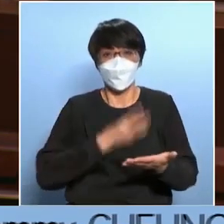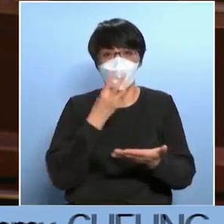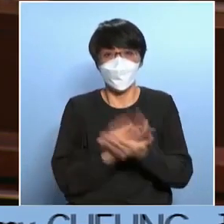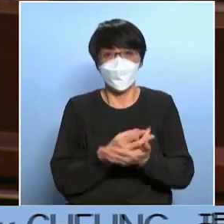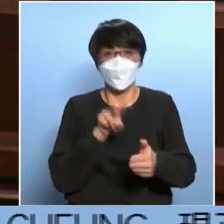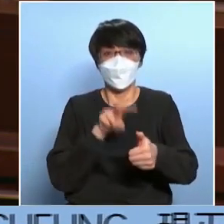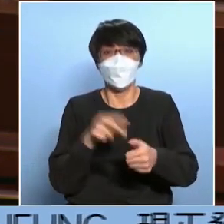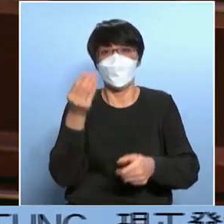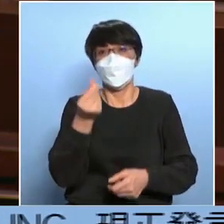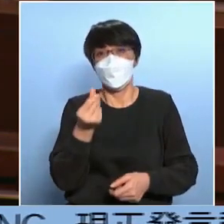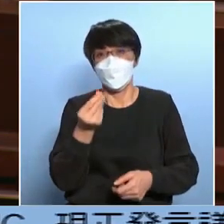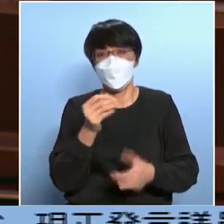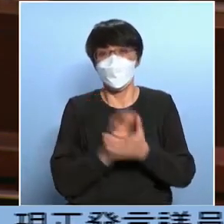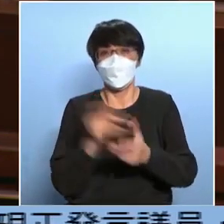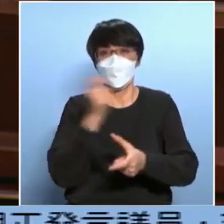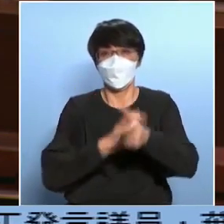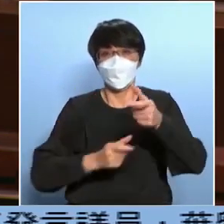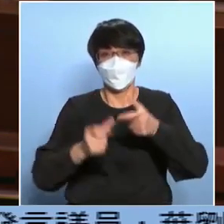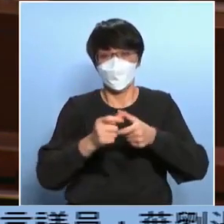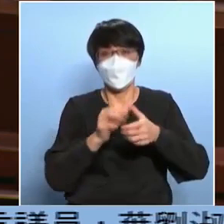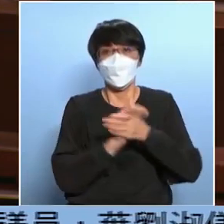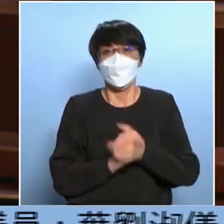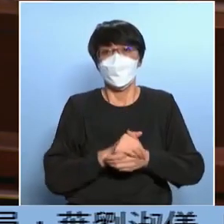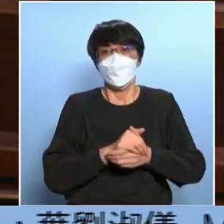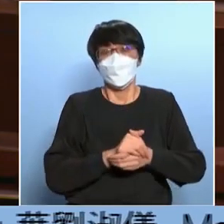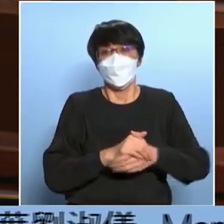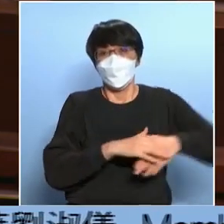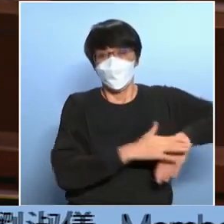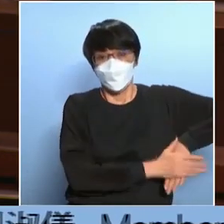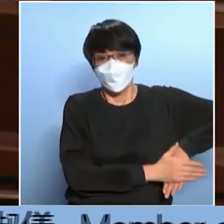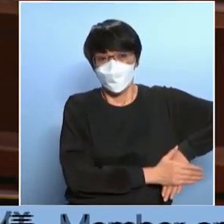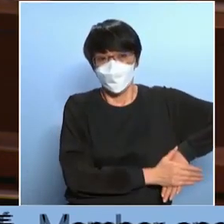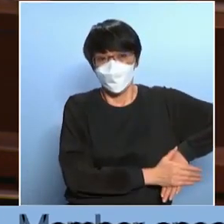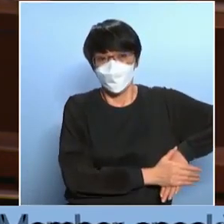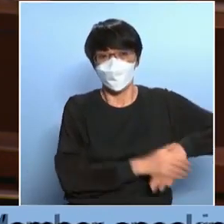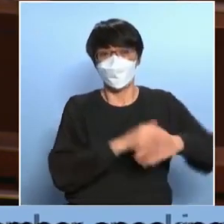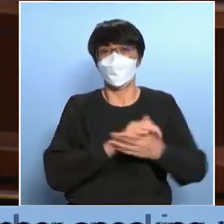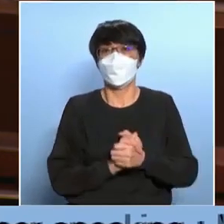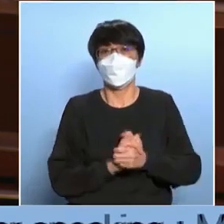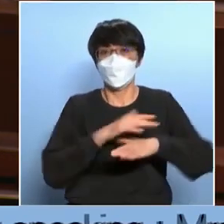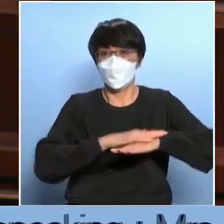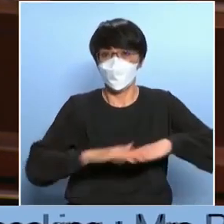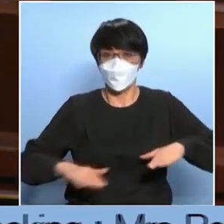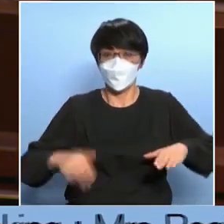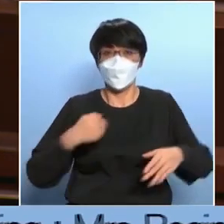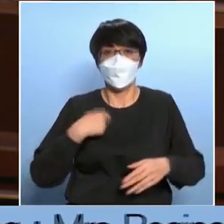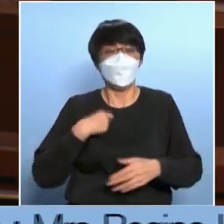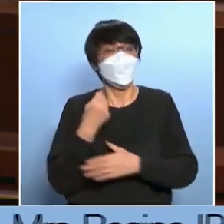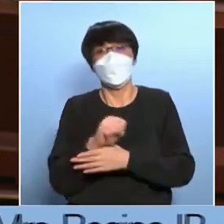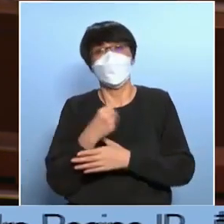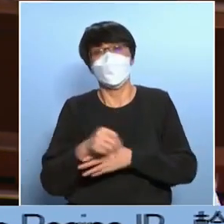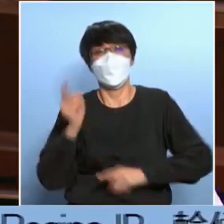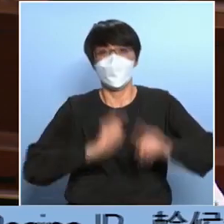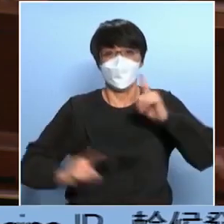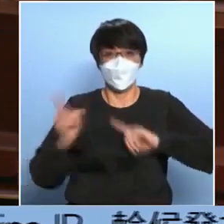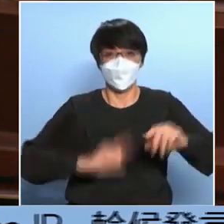財，維持我哋個財政儲備係保持穩健咧，我係唔贊成再隨便